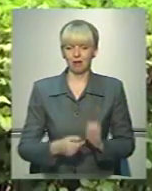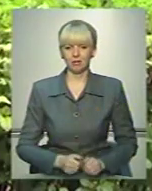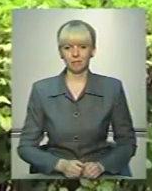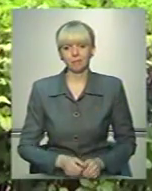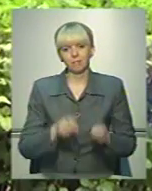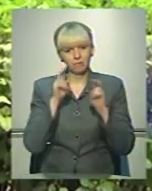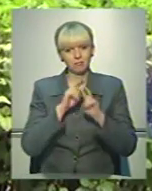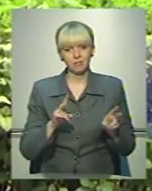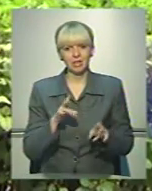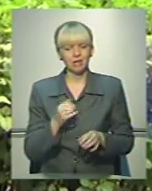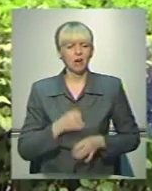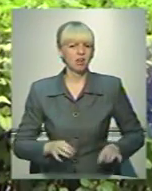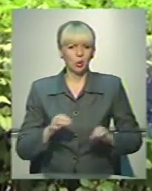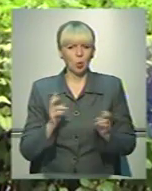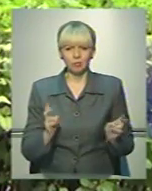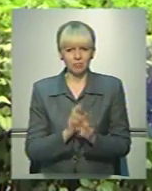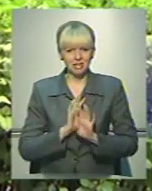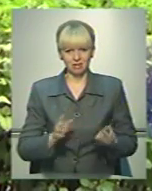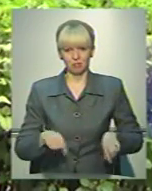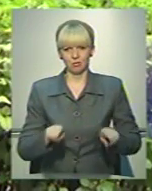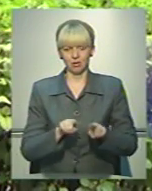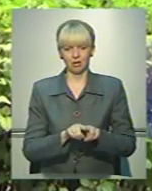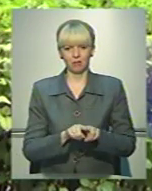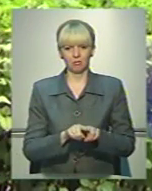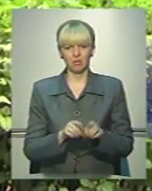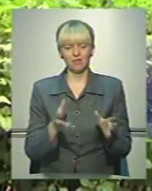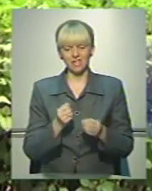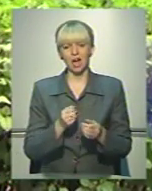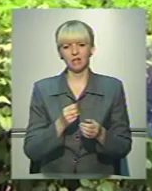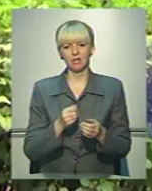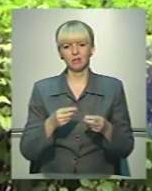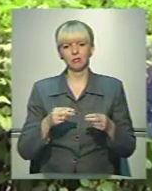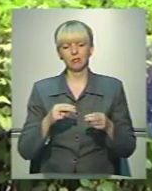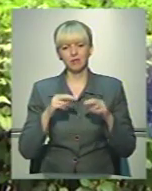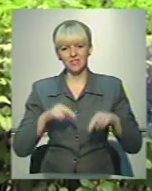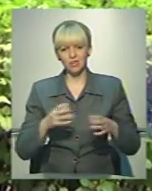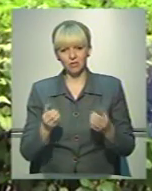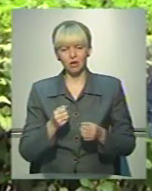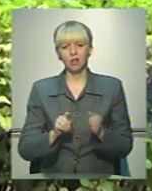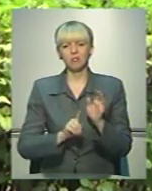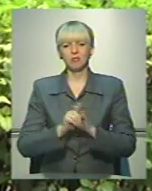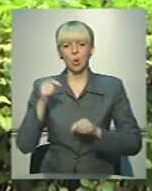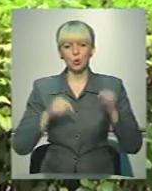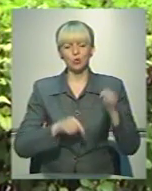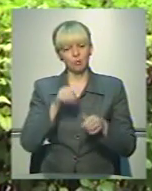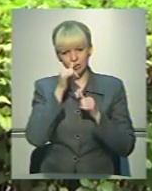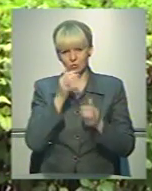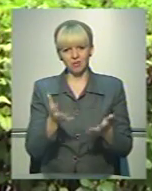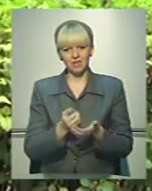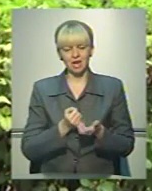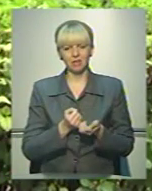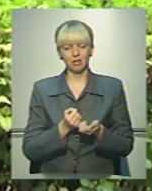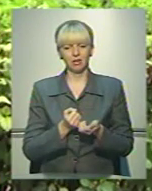Не знаю, ну я ніколи не стикалася. От, ну, взяли показання, там не знаю, дощ почався, то вони не змогли взяти